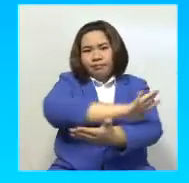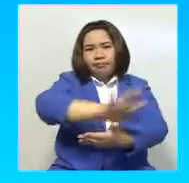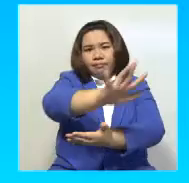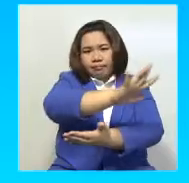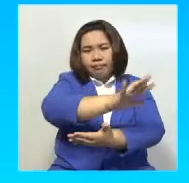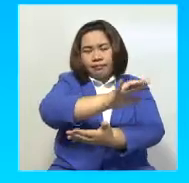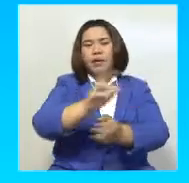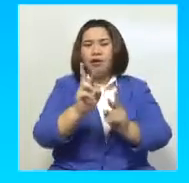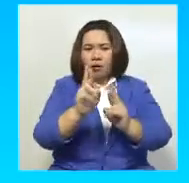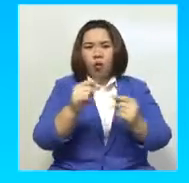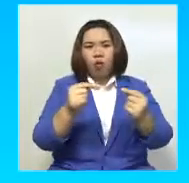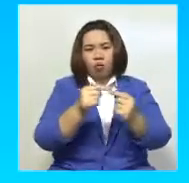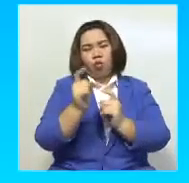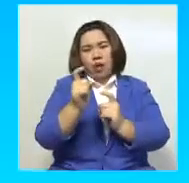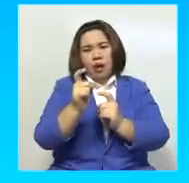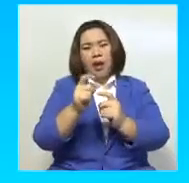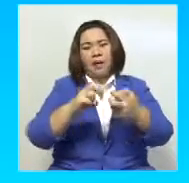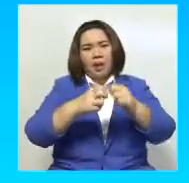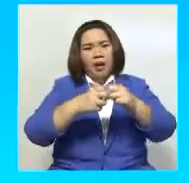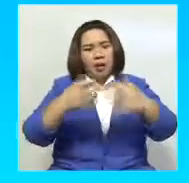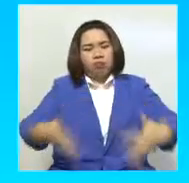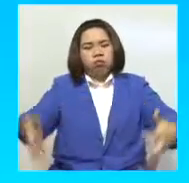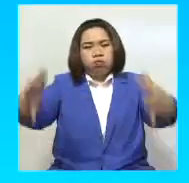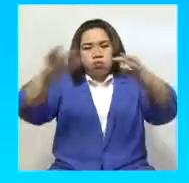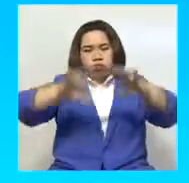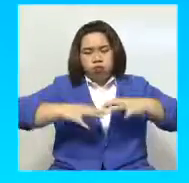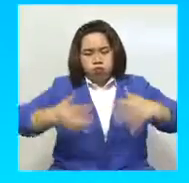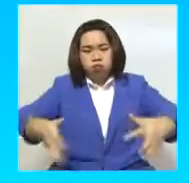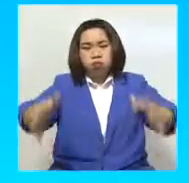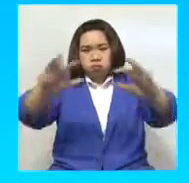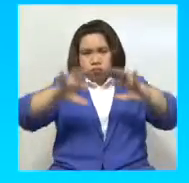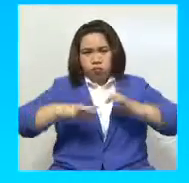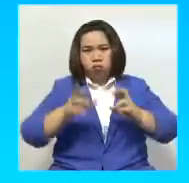ก็ขอให้ระมัดระวังอันตรายจากคลื่นลมแรงที่พัดเข้าหาฝั่งไว้ด้วยค่ะ